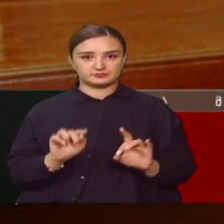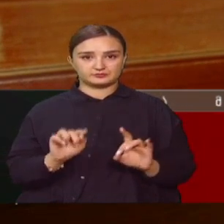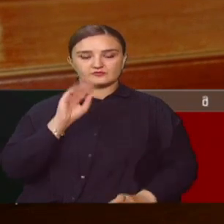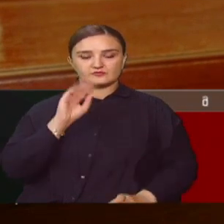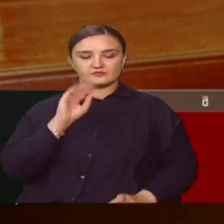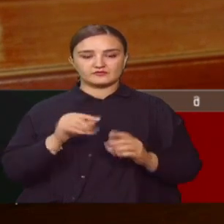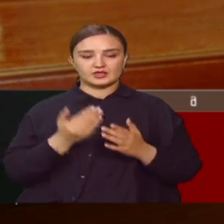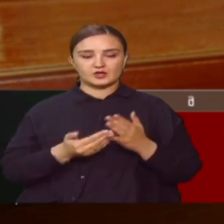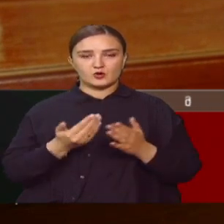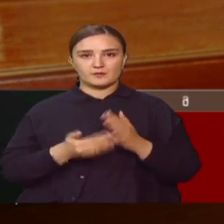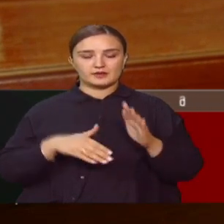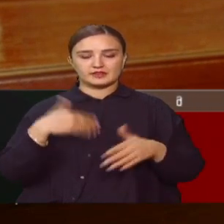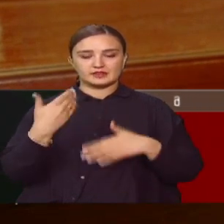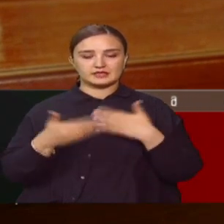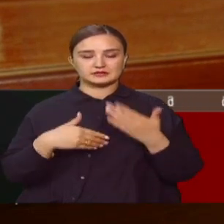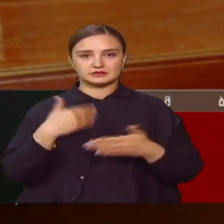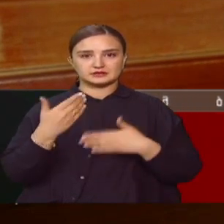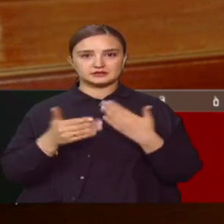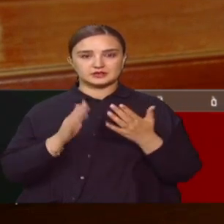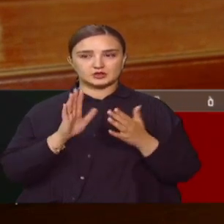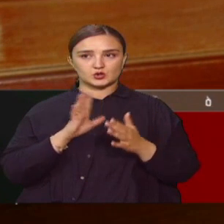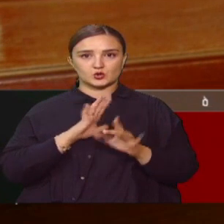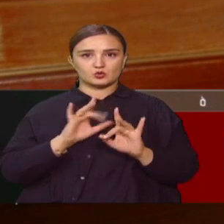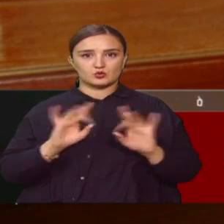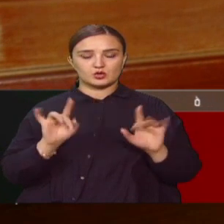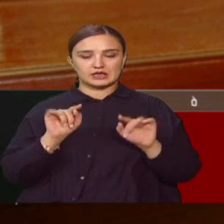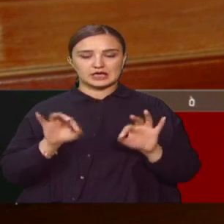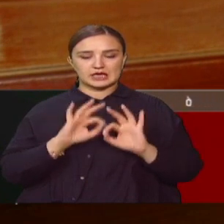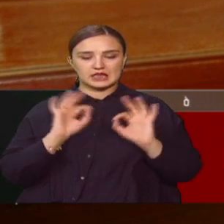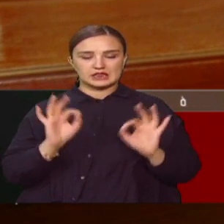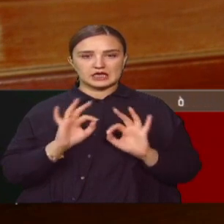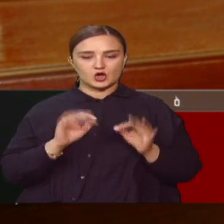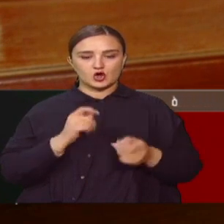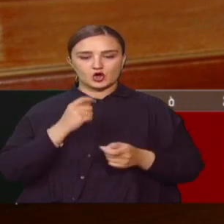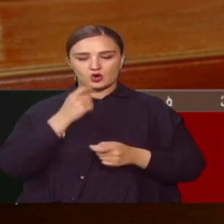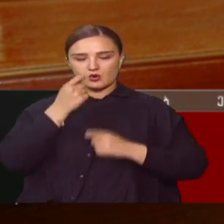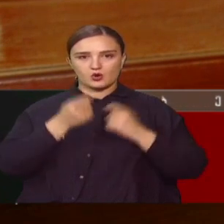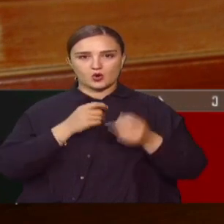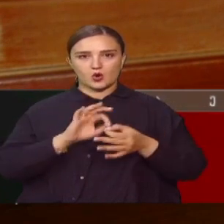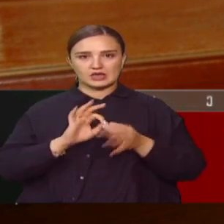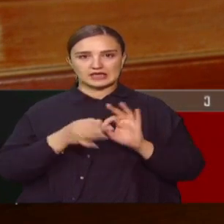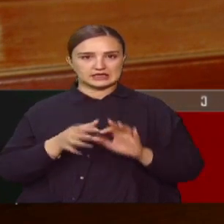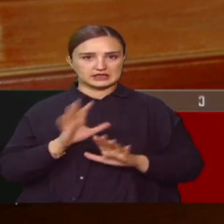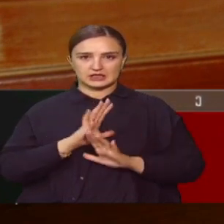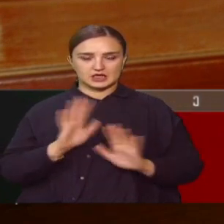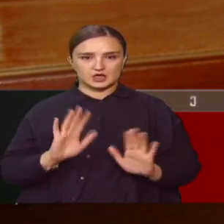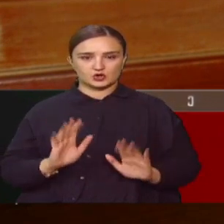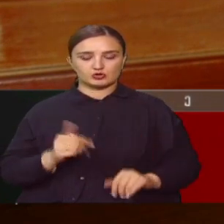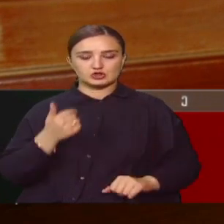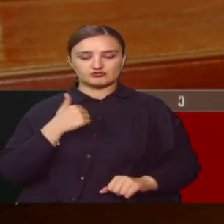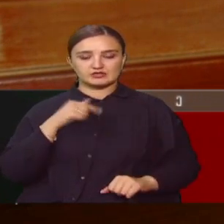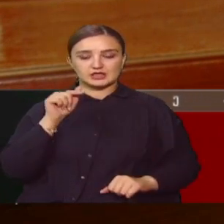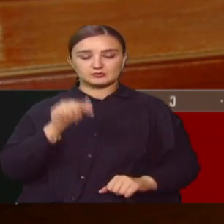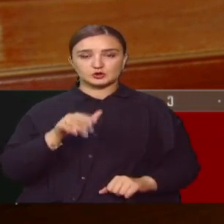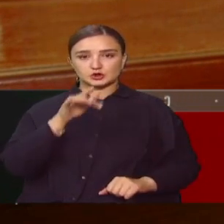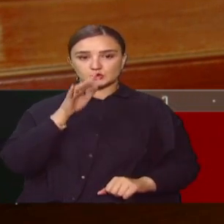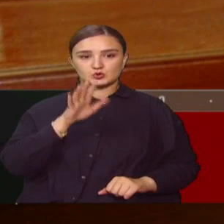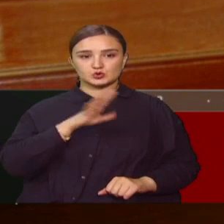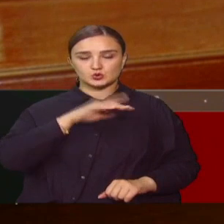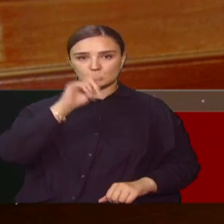s recomandacie, gaica, ikara nairia, se tocat concretica, are cu amasa standaca și rebit. Ჩვენ მაშინ ავიღეთ